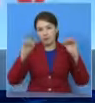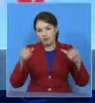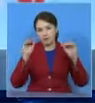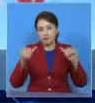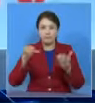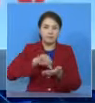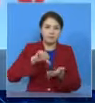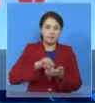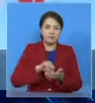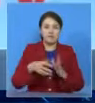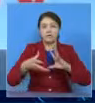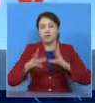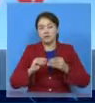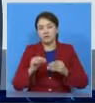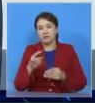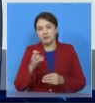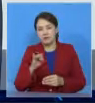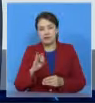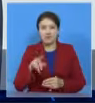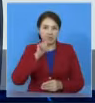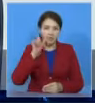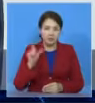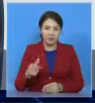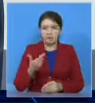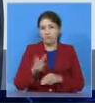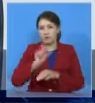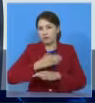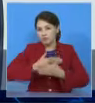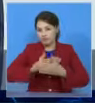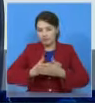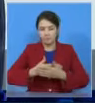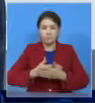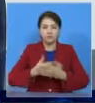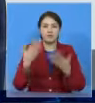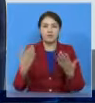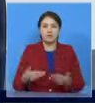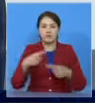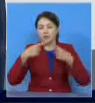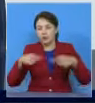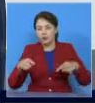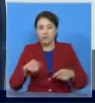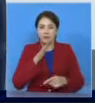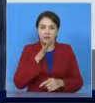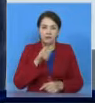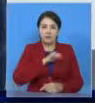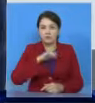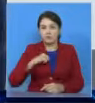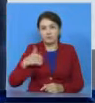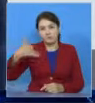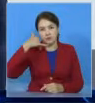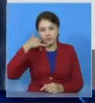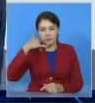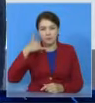студенттері. Жалпы мобилография қазір жастар арасында өте белсенділікке ие, яғни кез келген жас өзінің